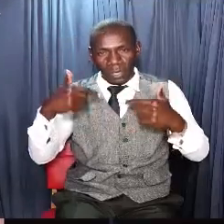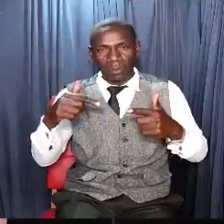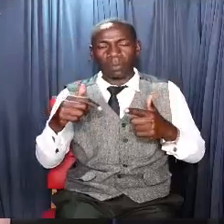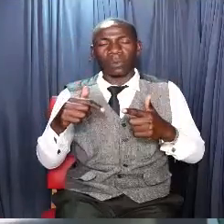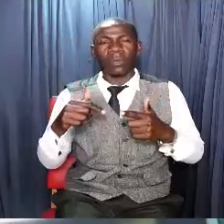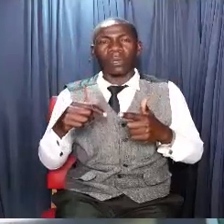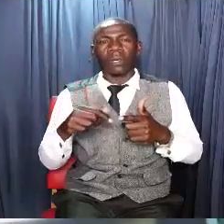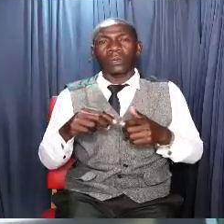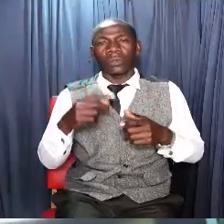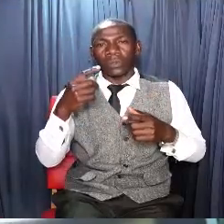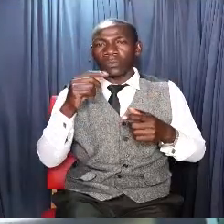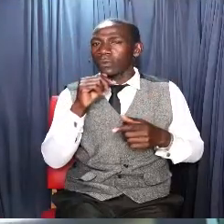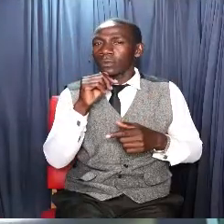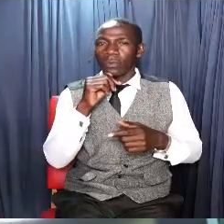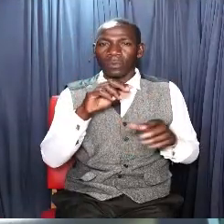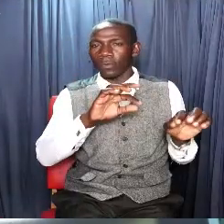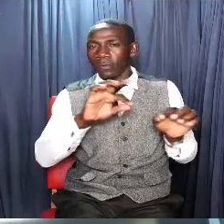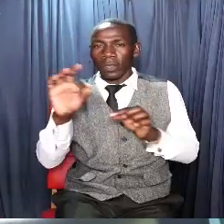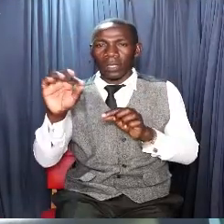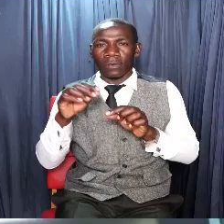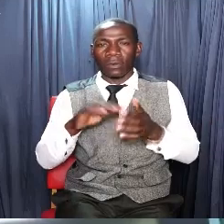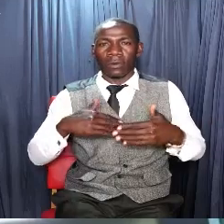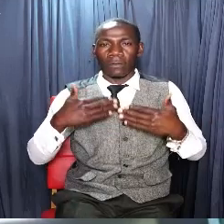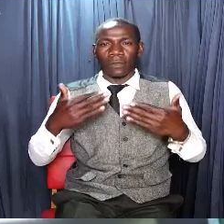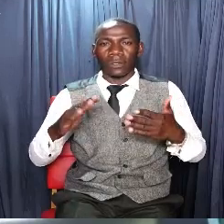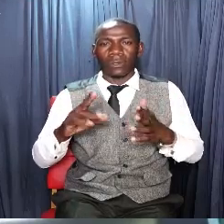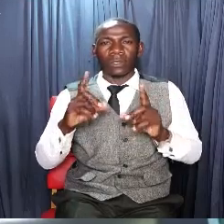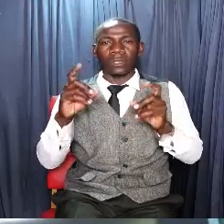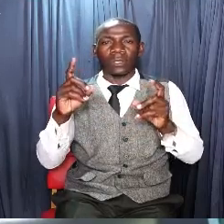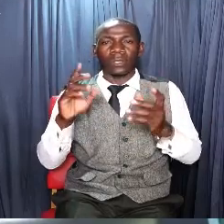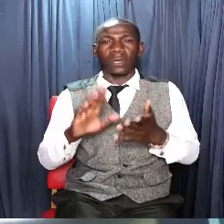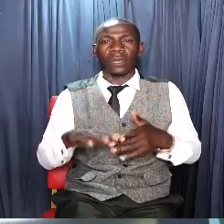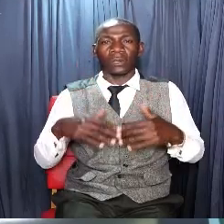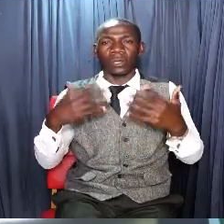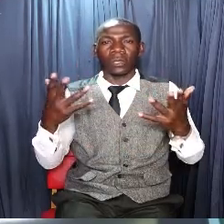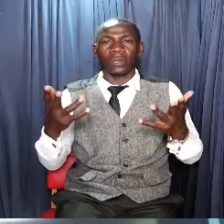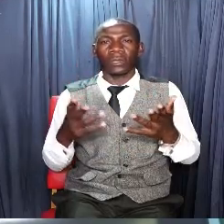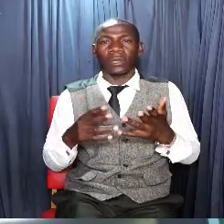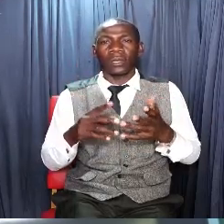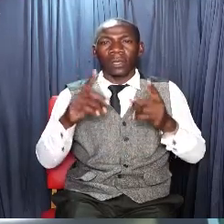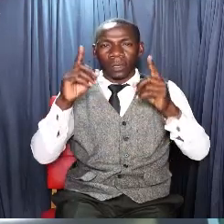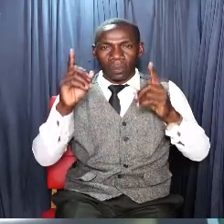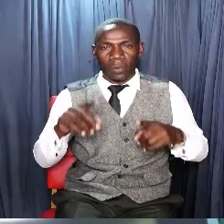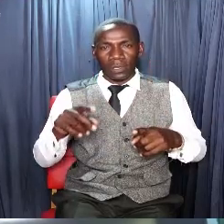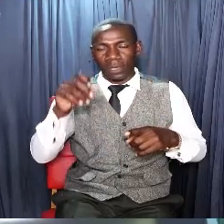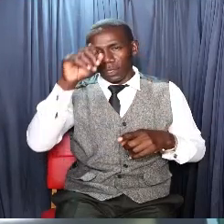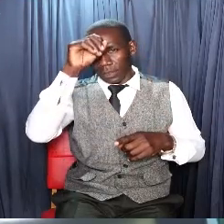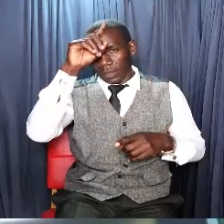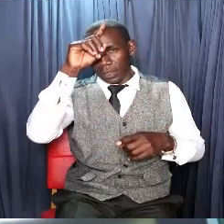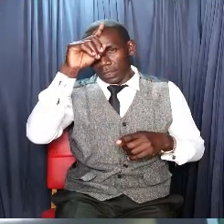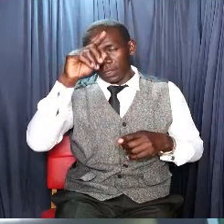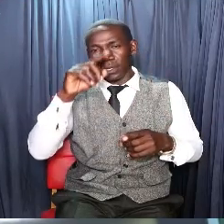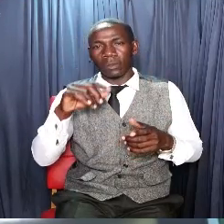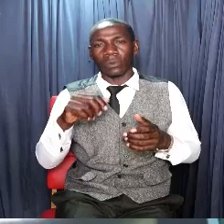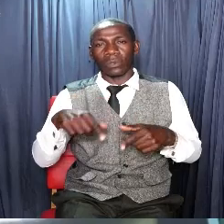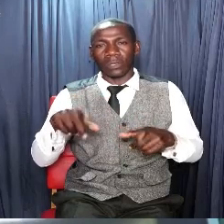when tribulation comes. Ya kutubia dhambi zako. To flee and confess your sins. Hallelujah. Hallelujah. Maana paka ujaliwa ufahamu. Because it's until you enable the